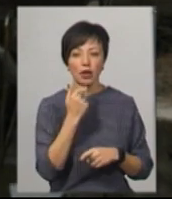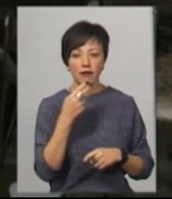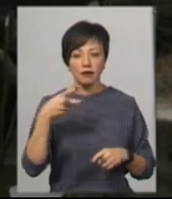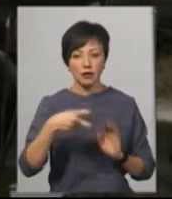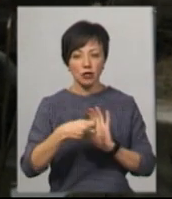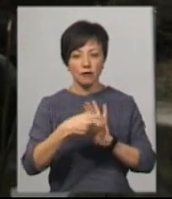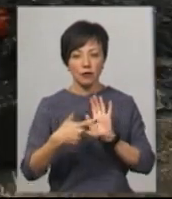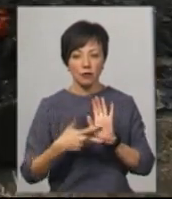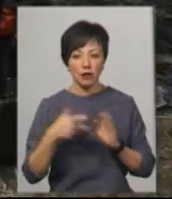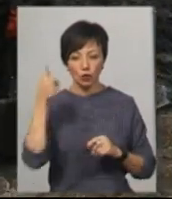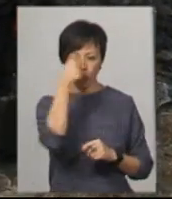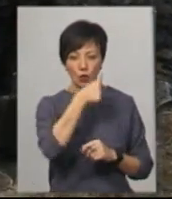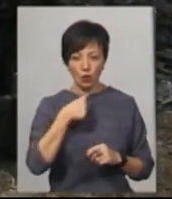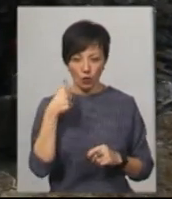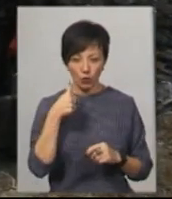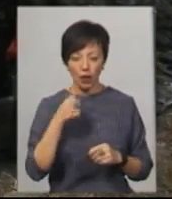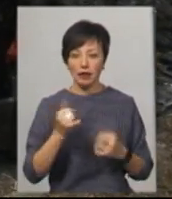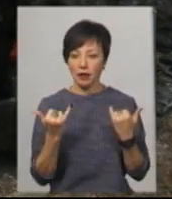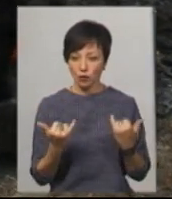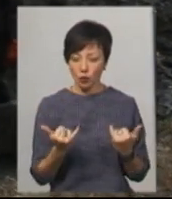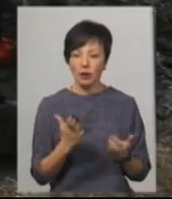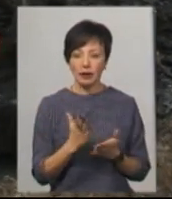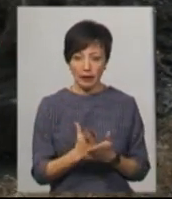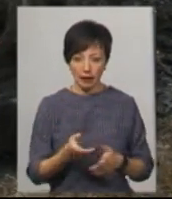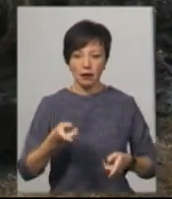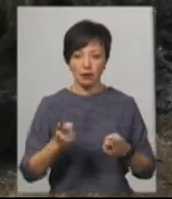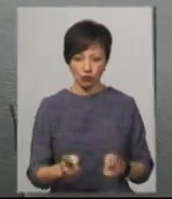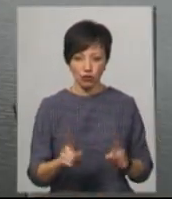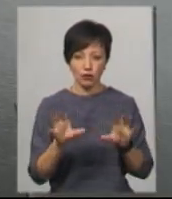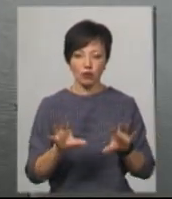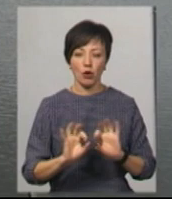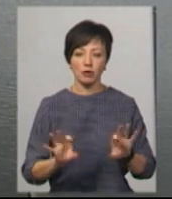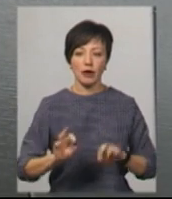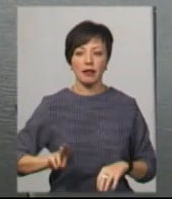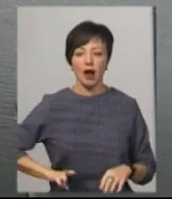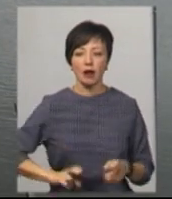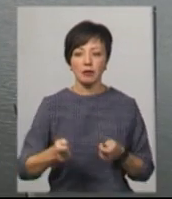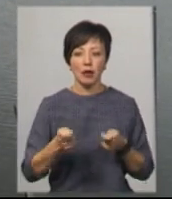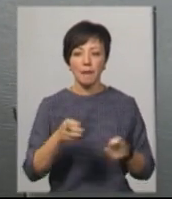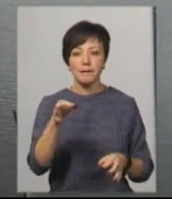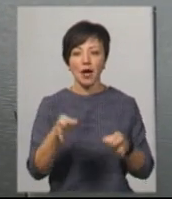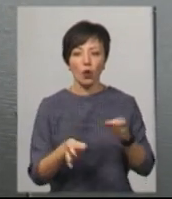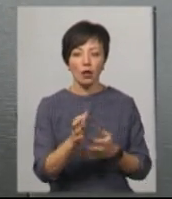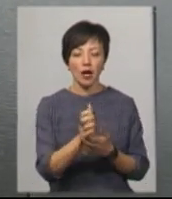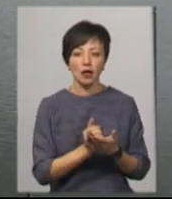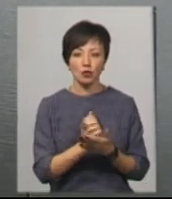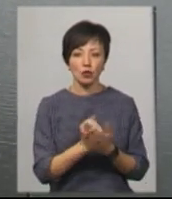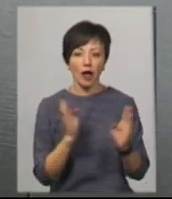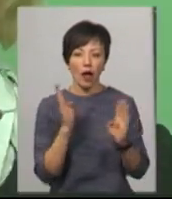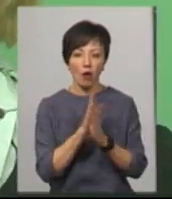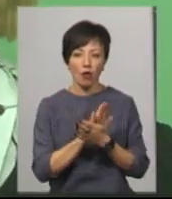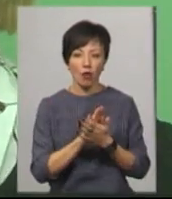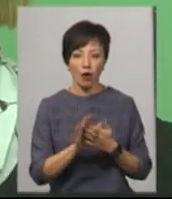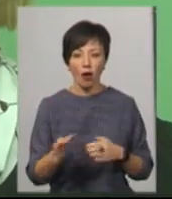2018 року і на сьогодні є чинними, розповідає директор Департаменту природних ресурсів та екології